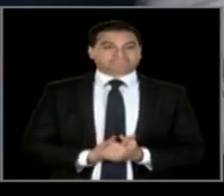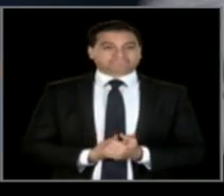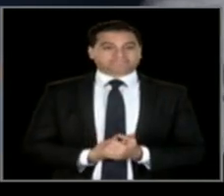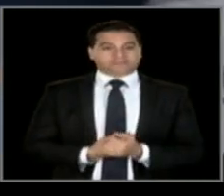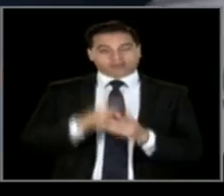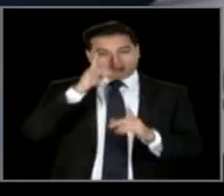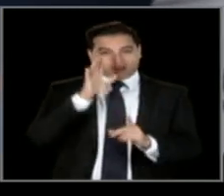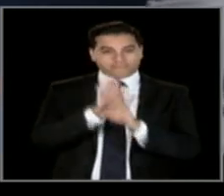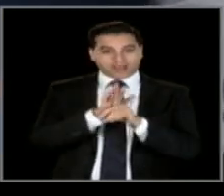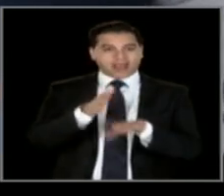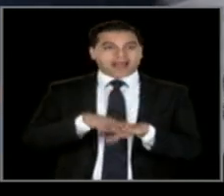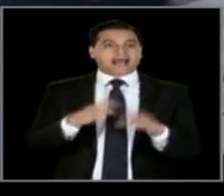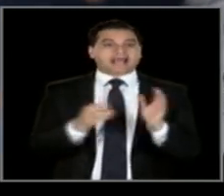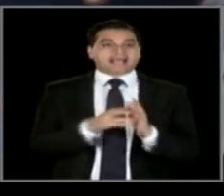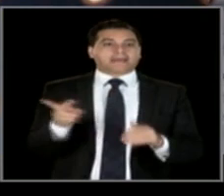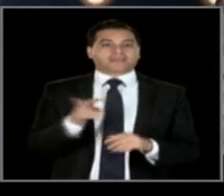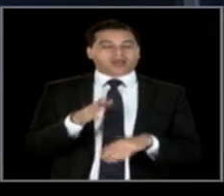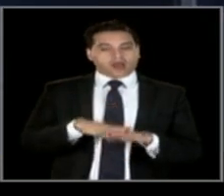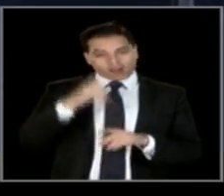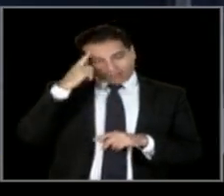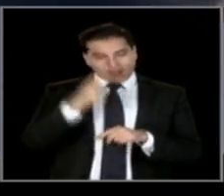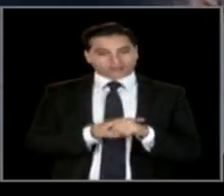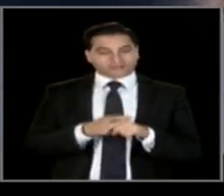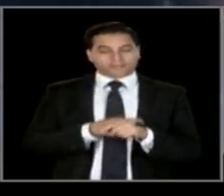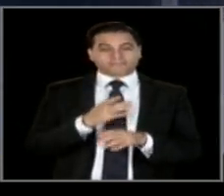كان الله في عون الجامعتين على أعصابهم.